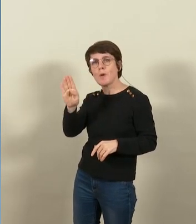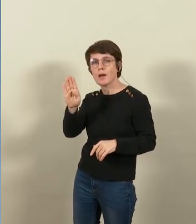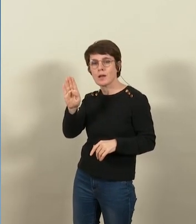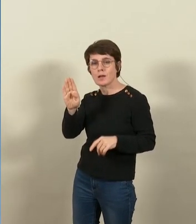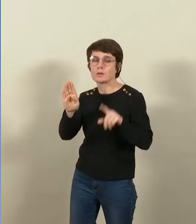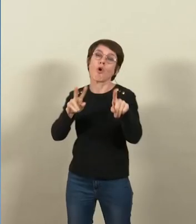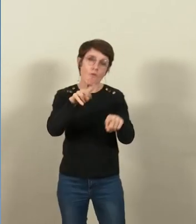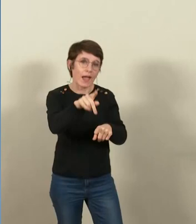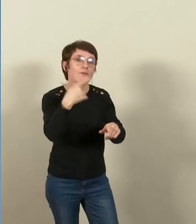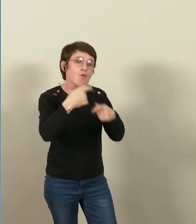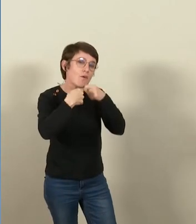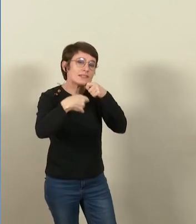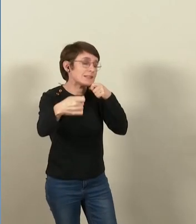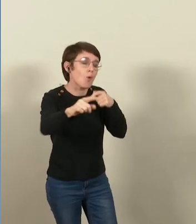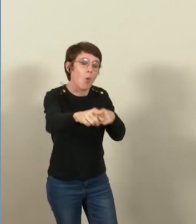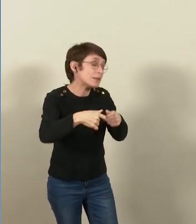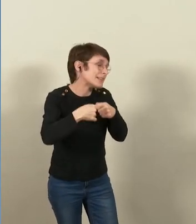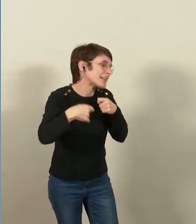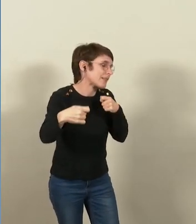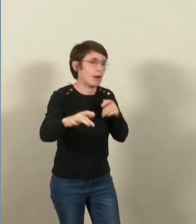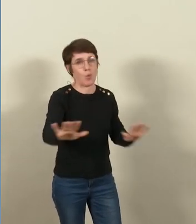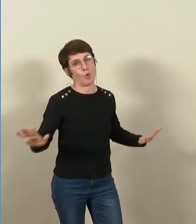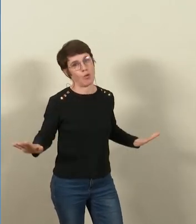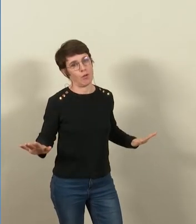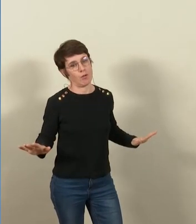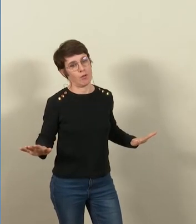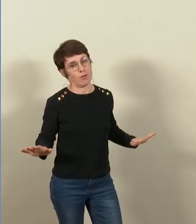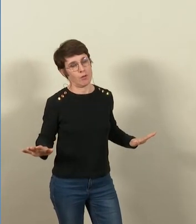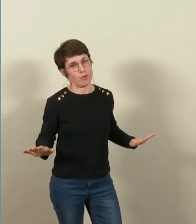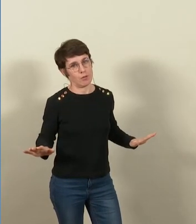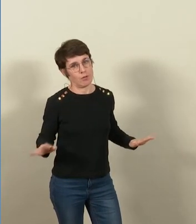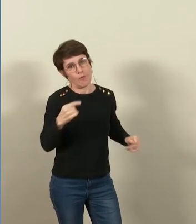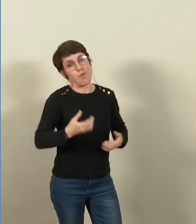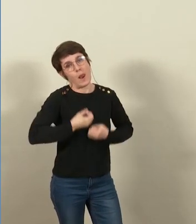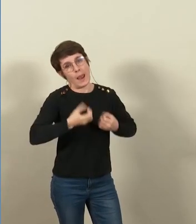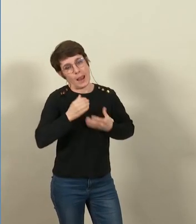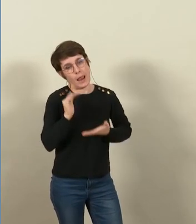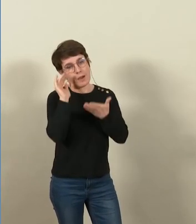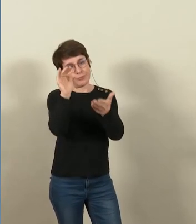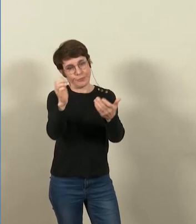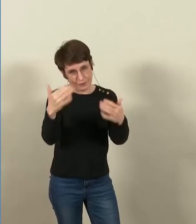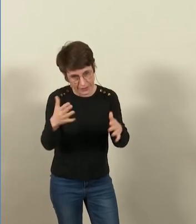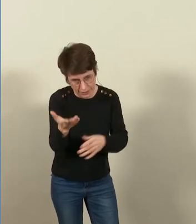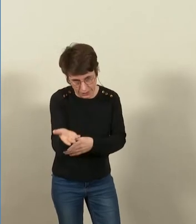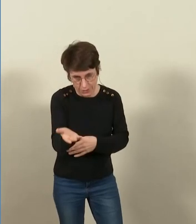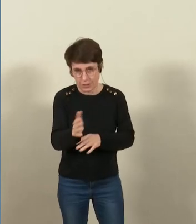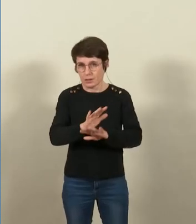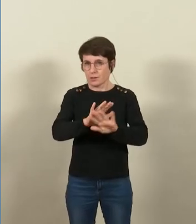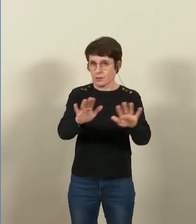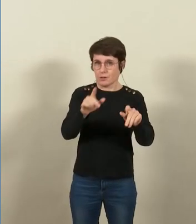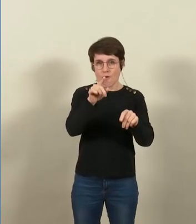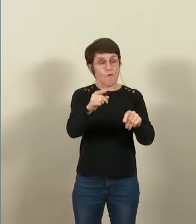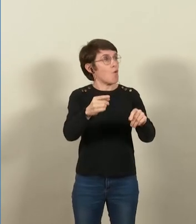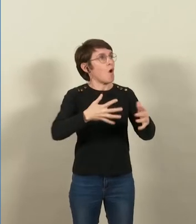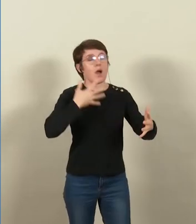long là vraiment c'était vraiment très long et vous aviez plein de choses à dire et vous disiez vous parliez